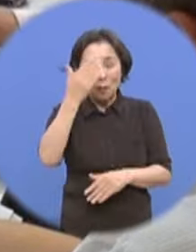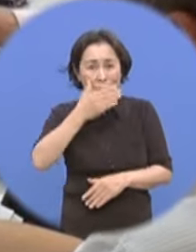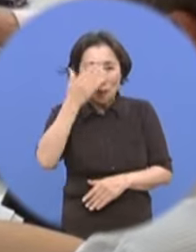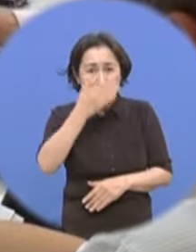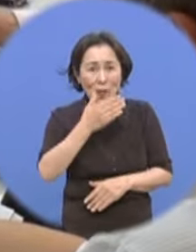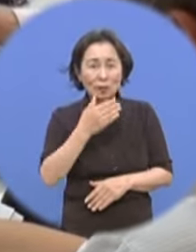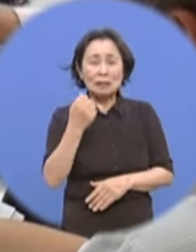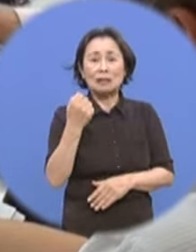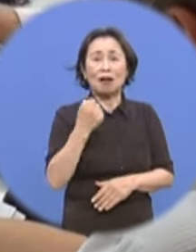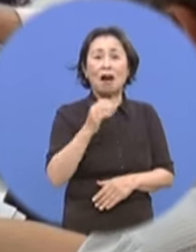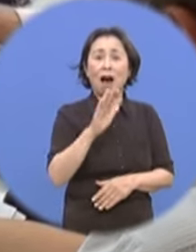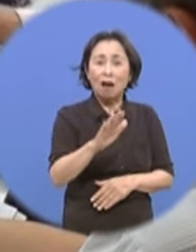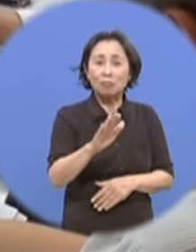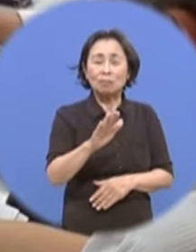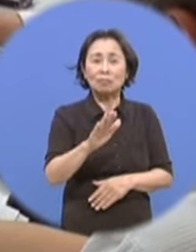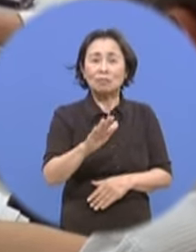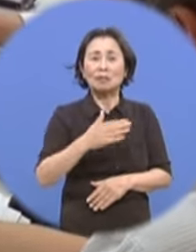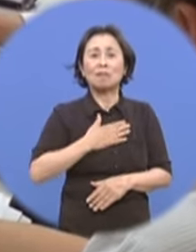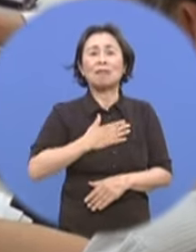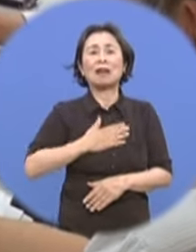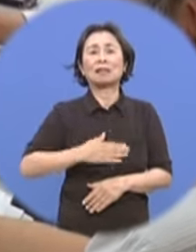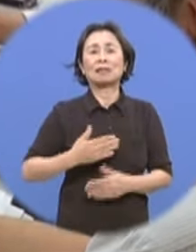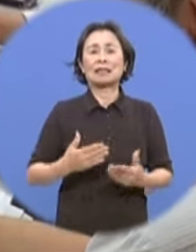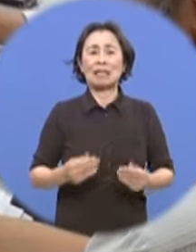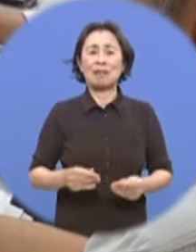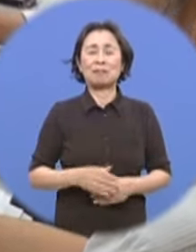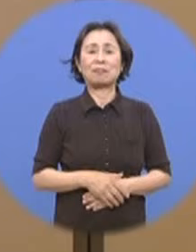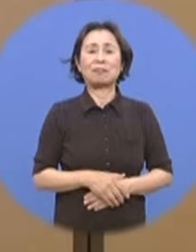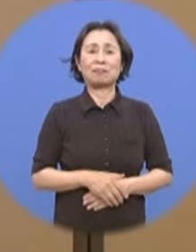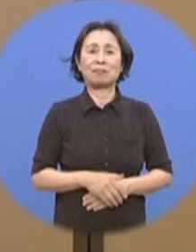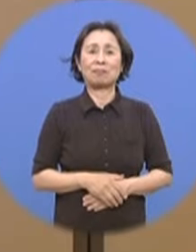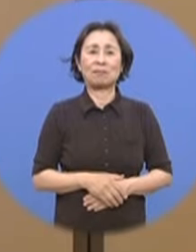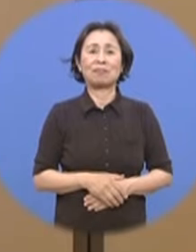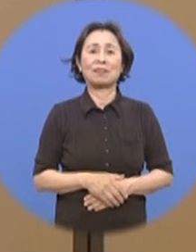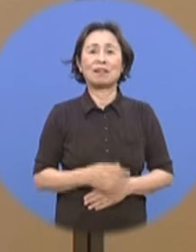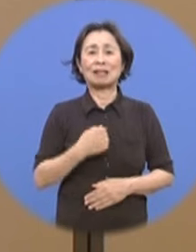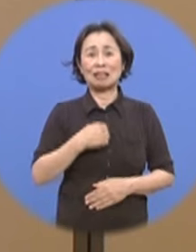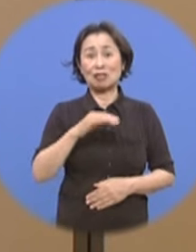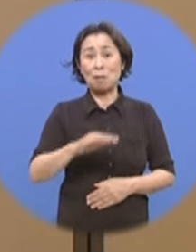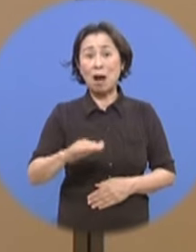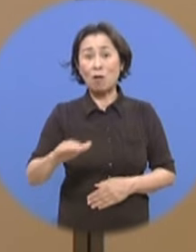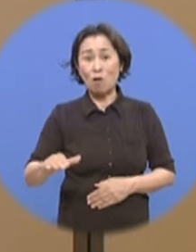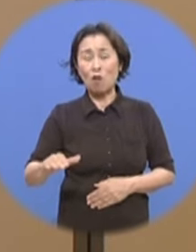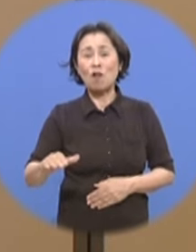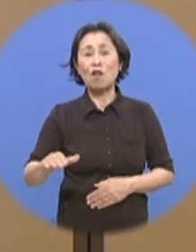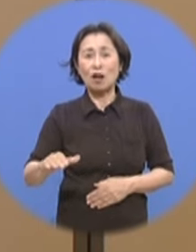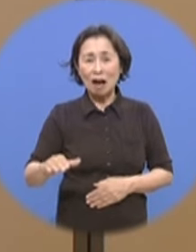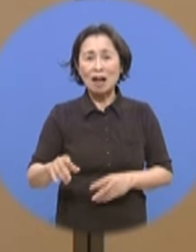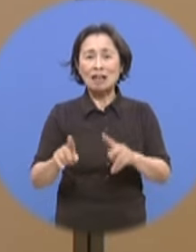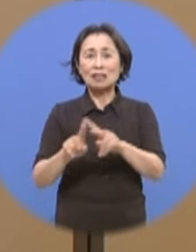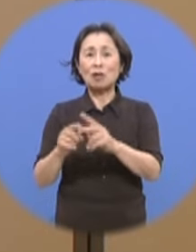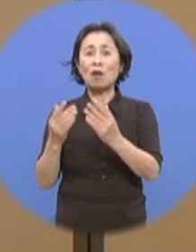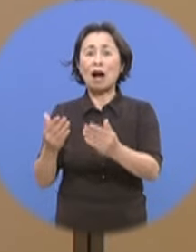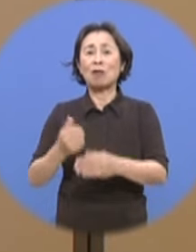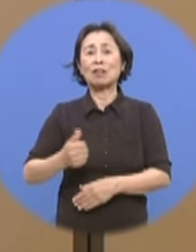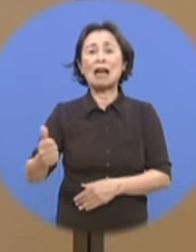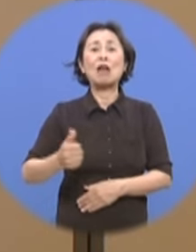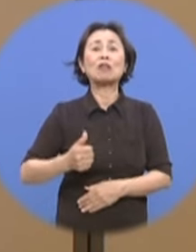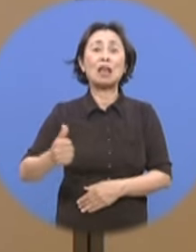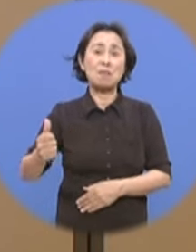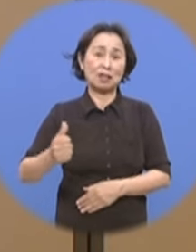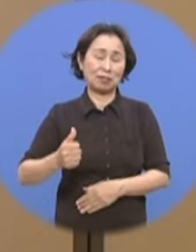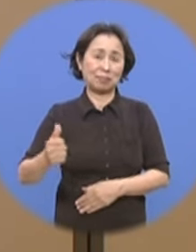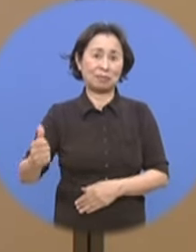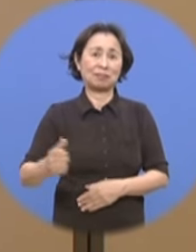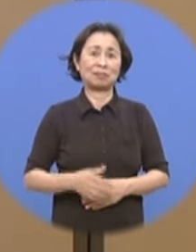の力があるんだなっていうのがすごく感じましたがあの小学校に通っているので